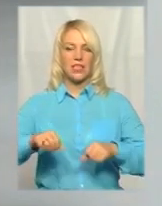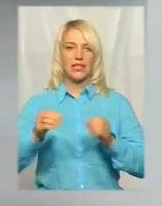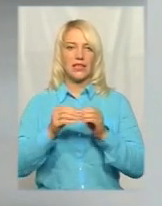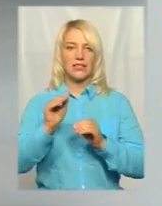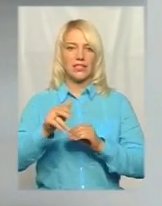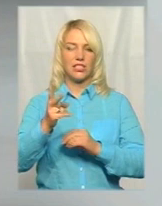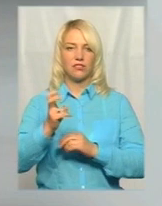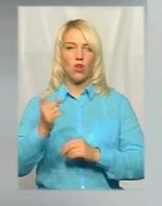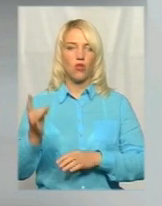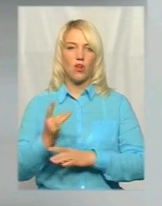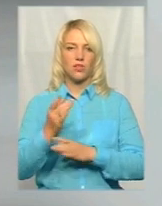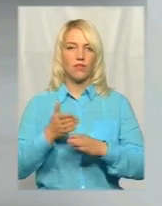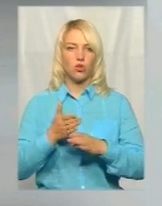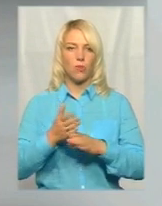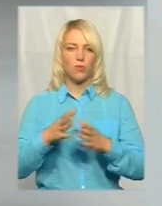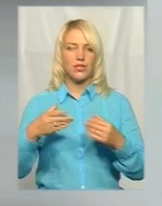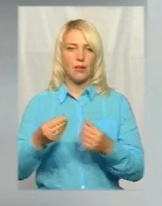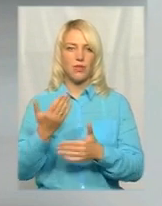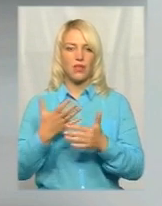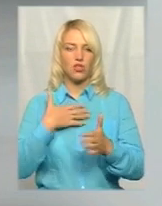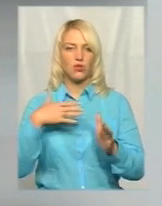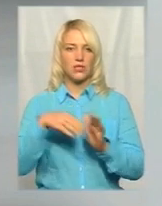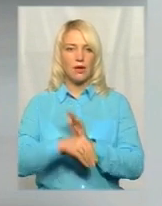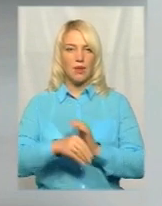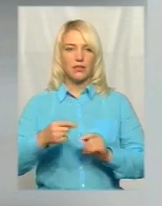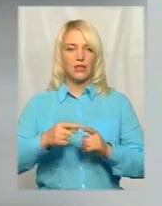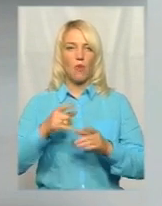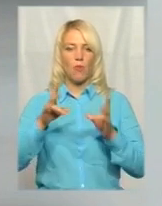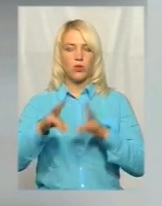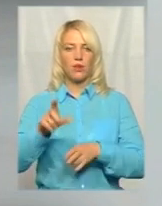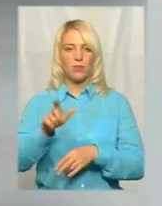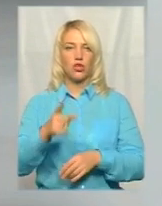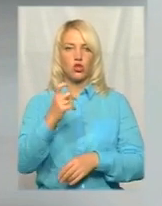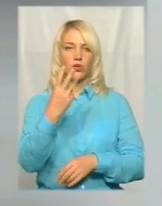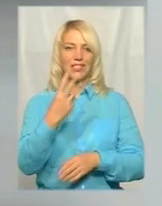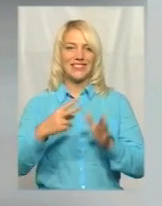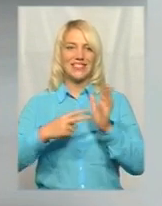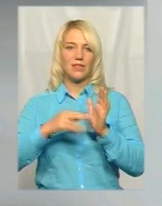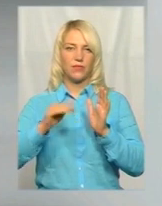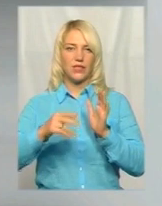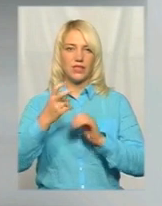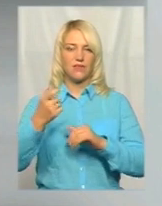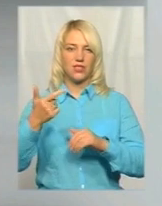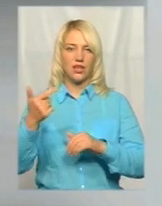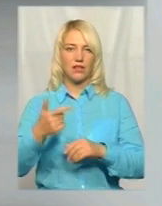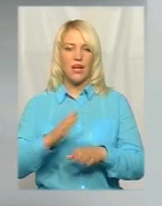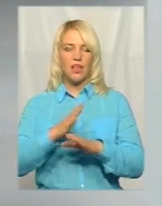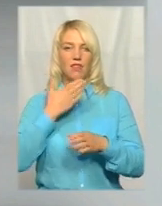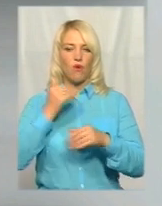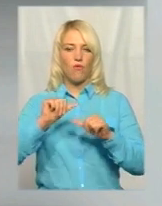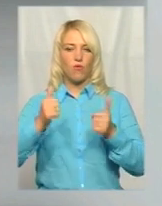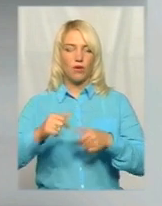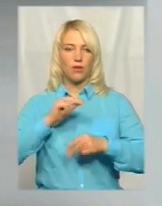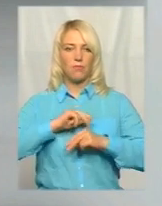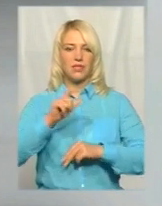200. Одноразова допомога сім'ї в разі смерті потерпілого – 137 200 гривень. Неоформлений працівник не